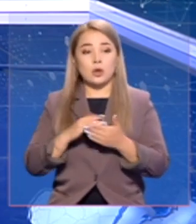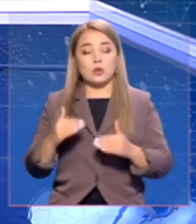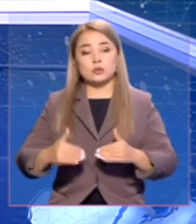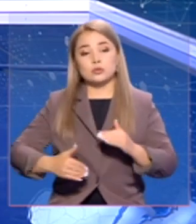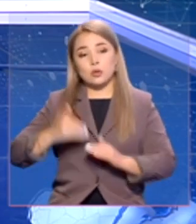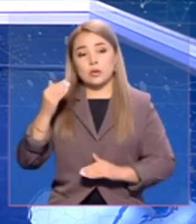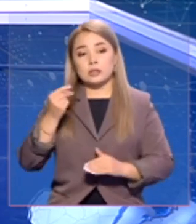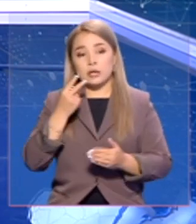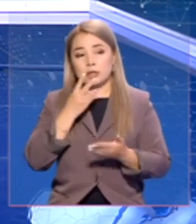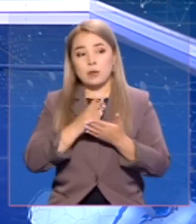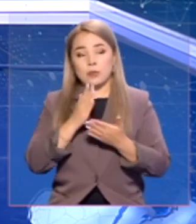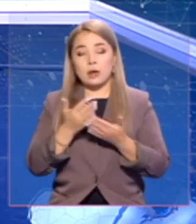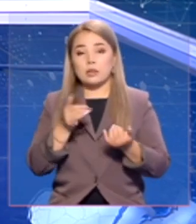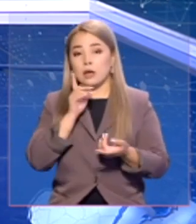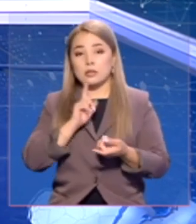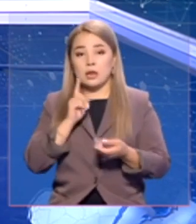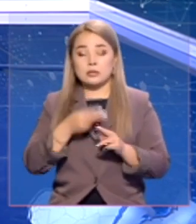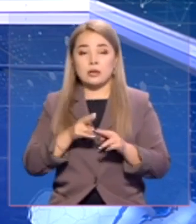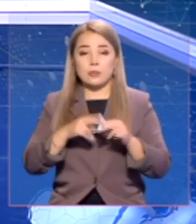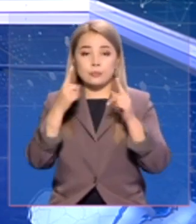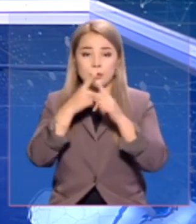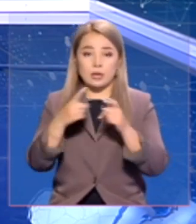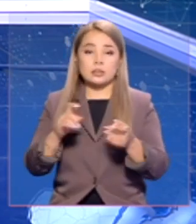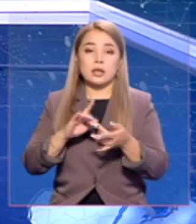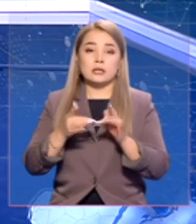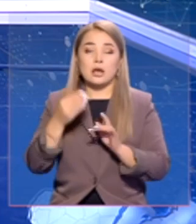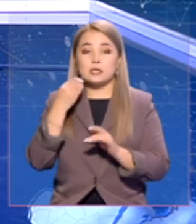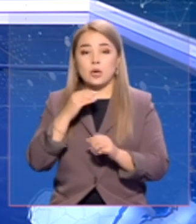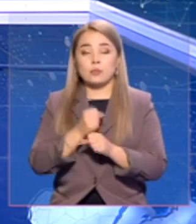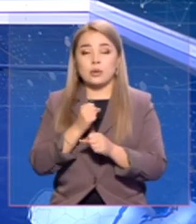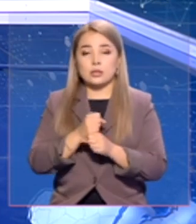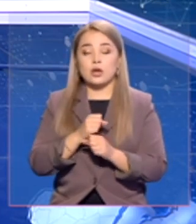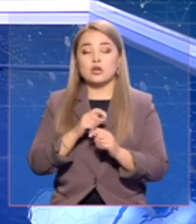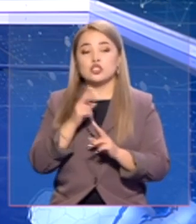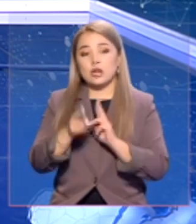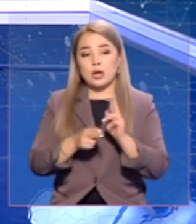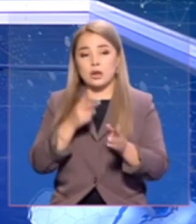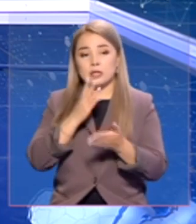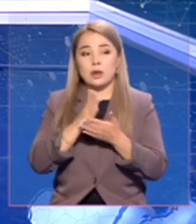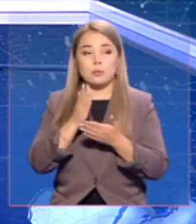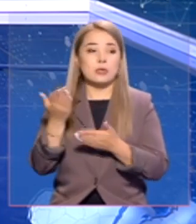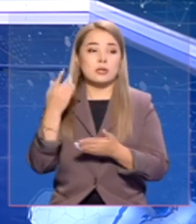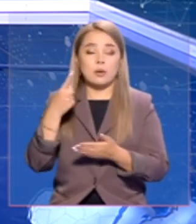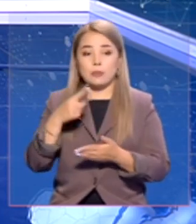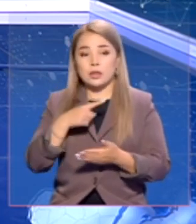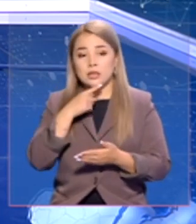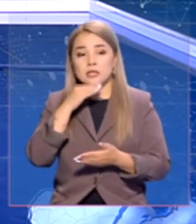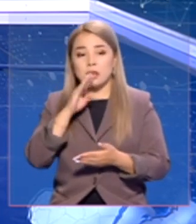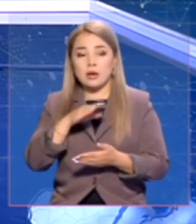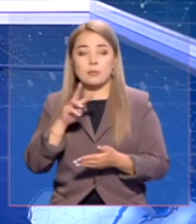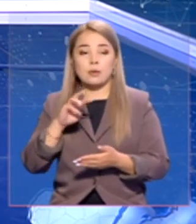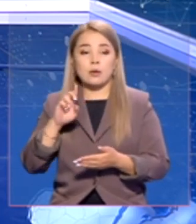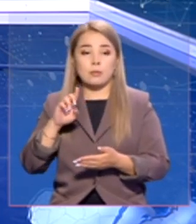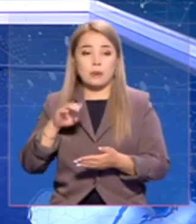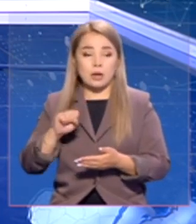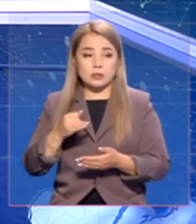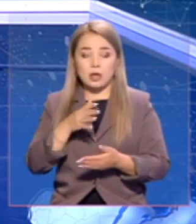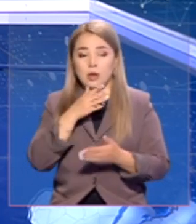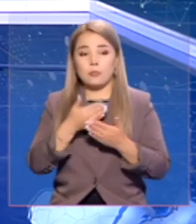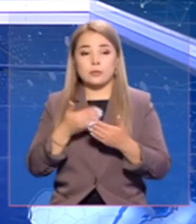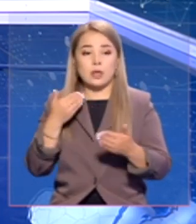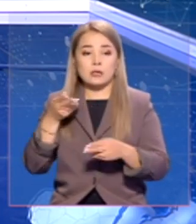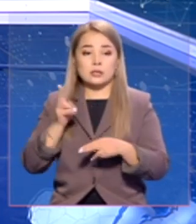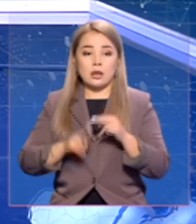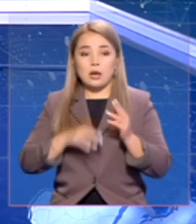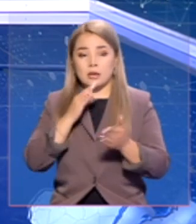шығар. Қазірдің өзінде абоненттерден интернет сапасына қатысты шағым көп. Бұрын бір айға жететін мегабайттар мезгілінен бұрын